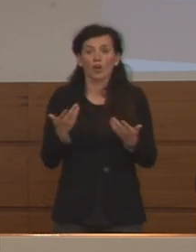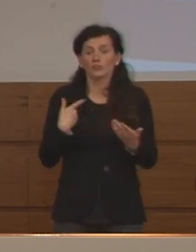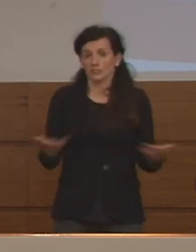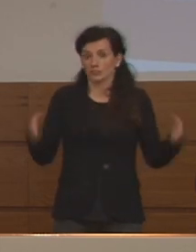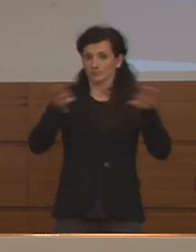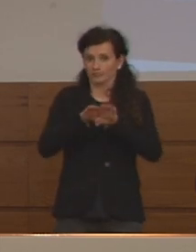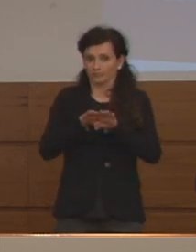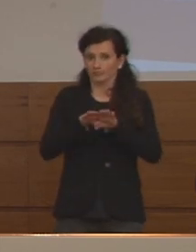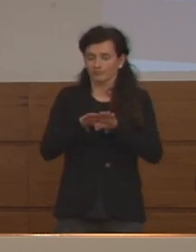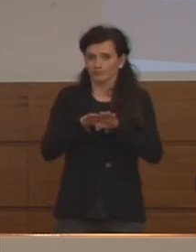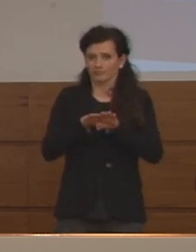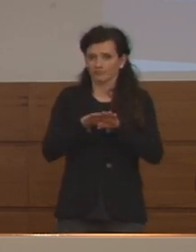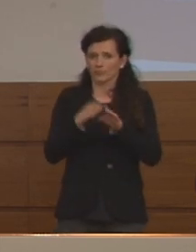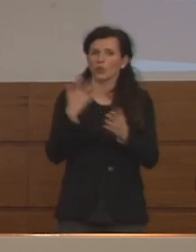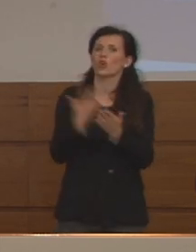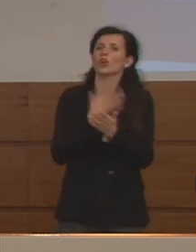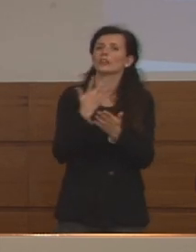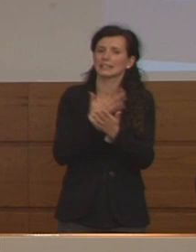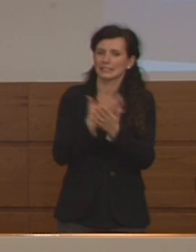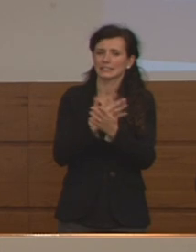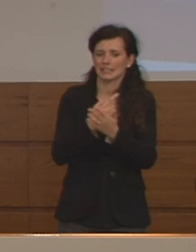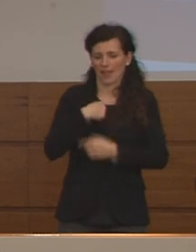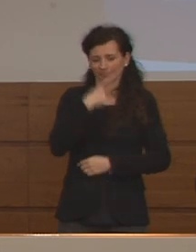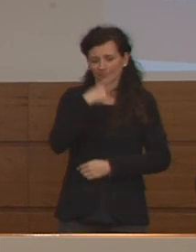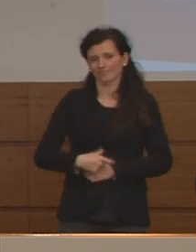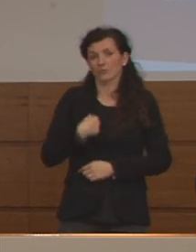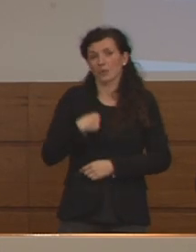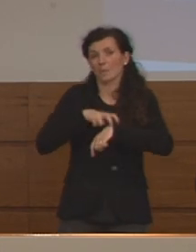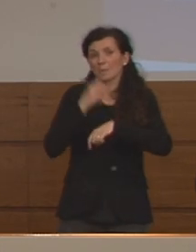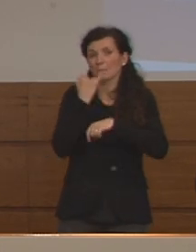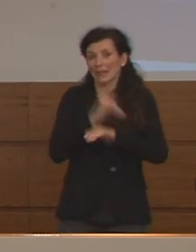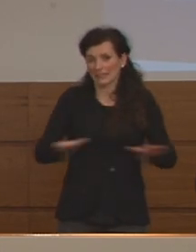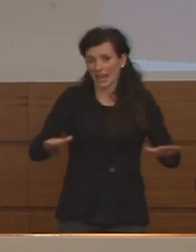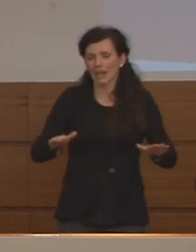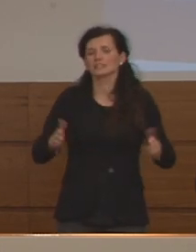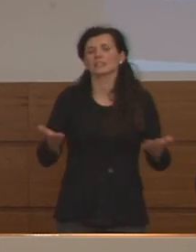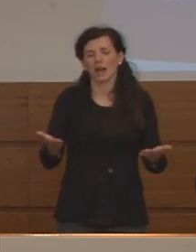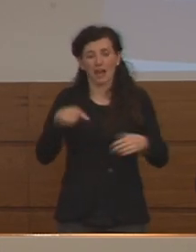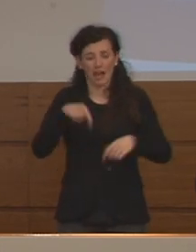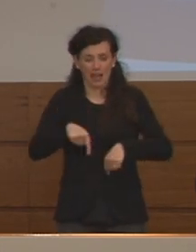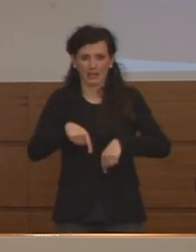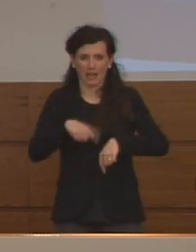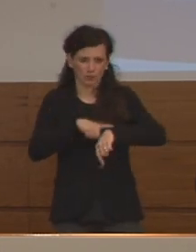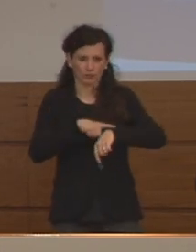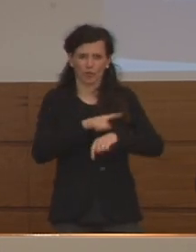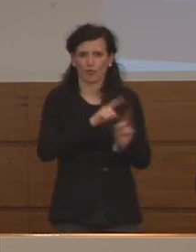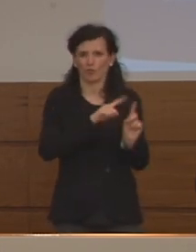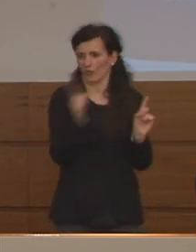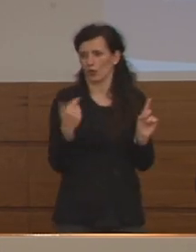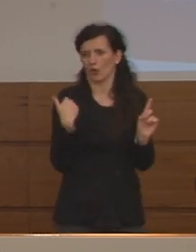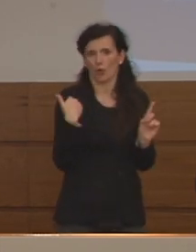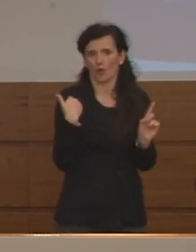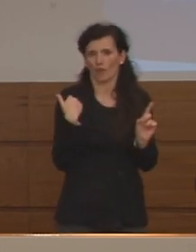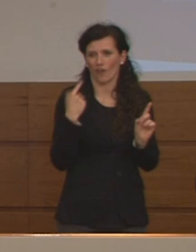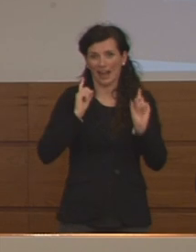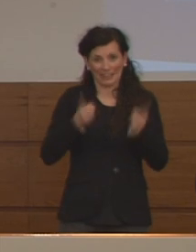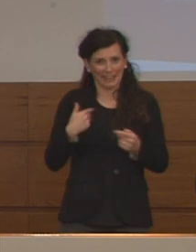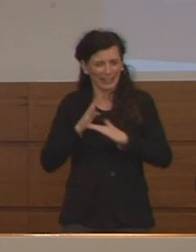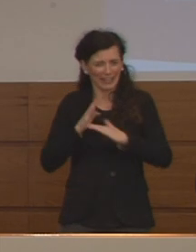questo intervento una notizia che da pediatra mi fa più piacere dare a a quest'ora quindi fino a poco fa prima di entrare in questa